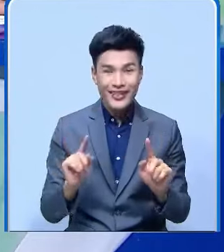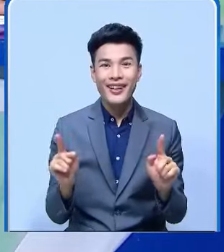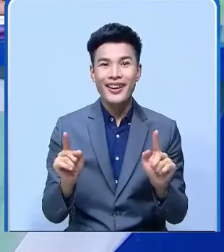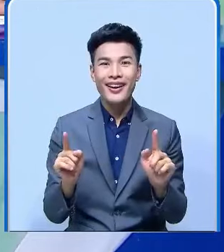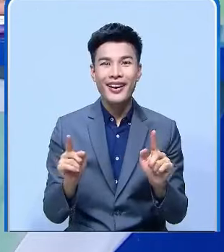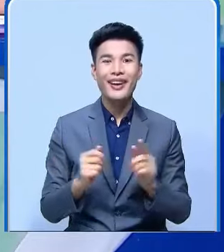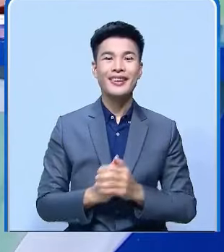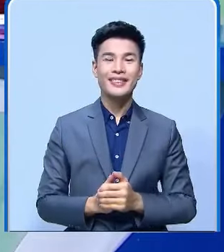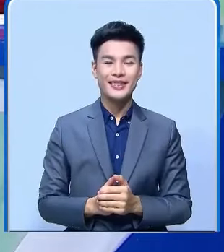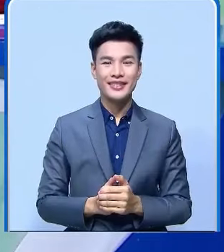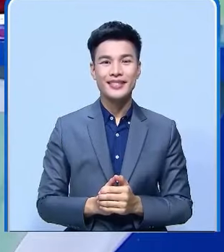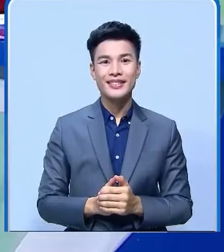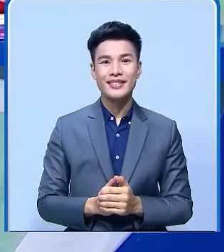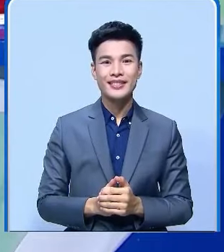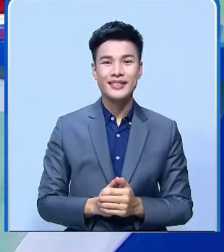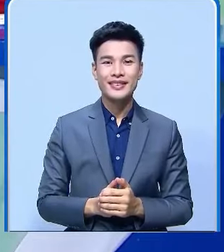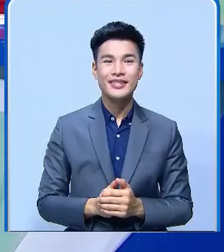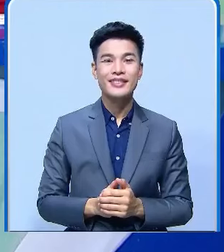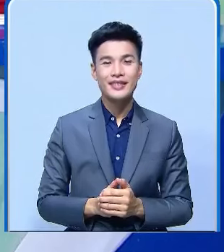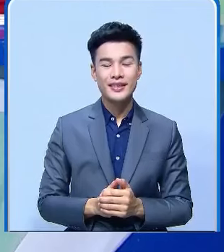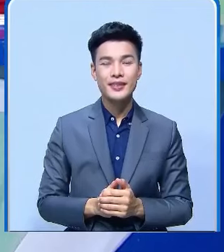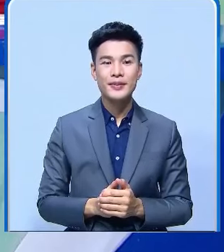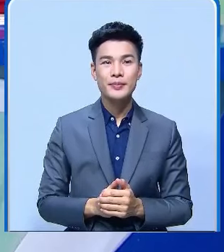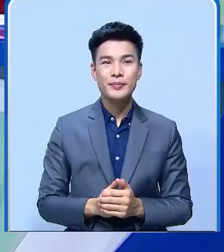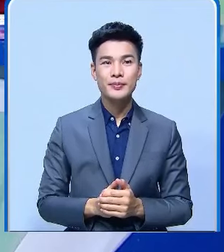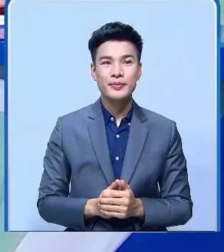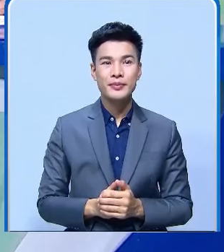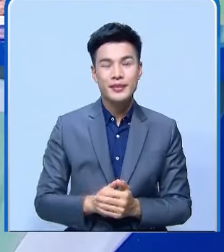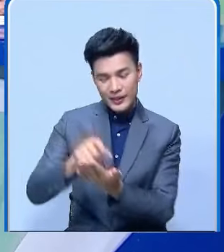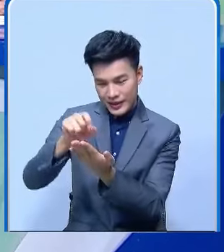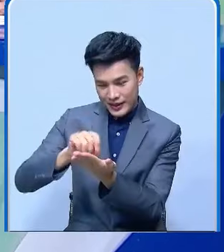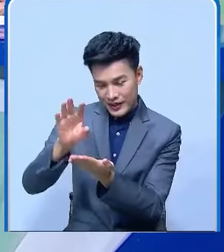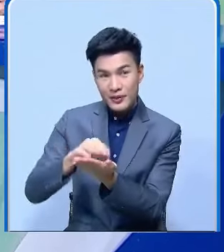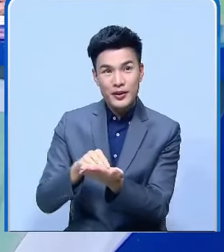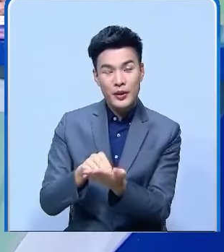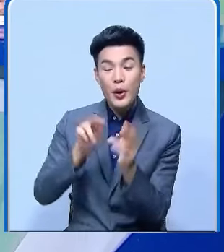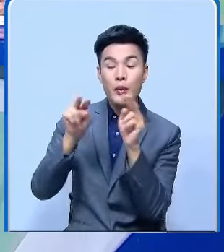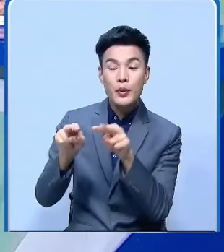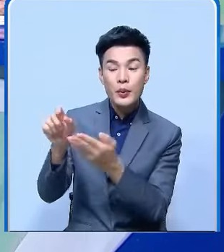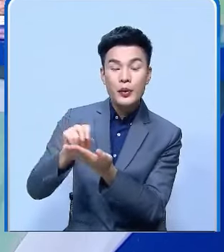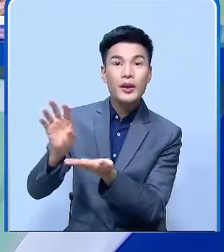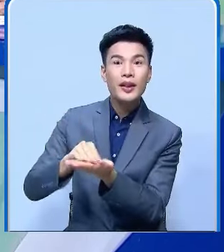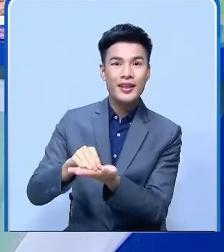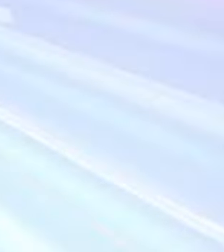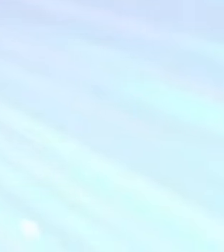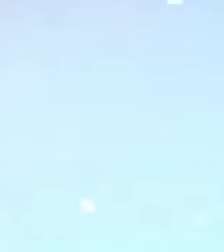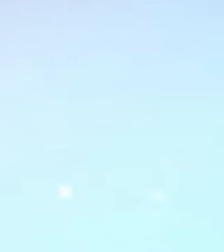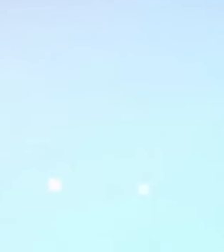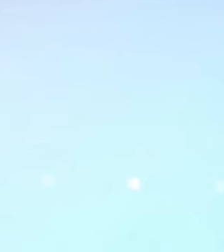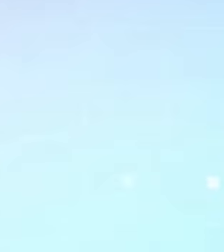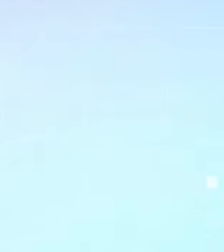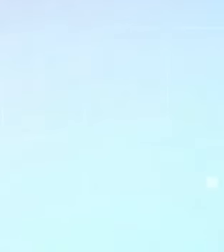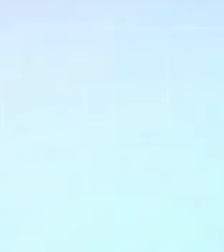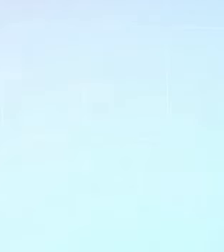เลย แต่ก็หลายนะคะ นะ เป็นสุราที่จดใส่กระดาษเดี๋ยวไปแอบดูด้วยว่าจดอะไรไว้ เก็บข้อมูลนิดนึง